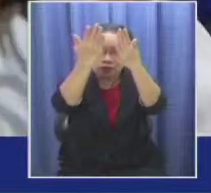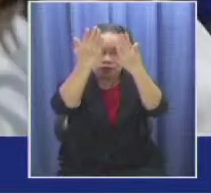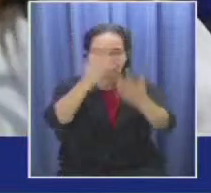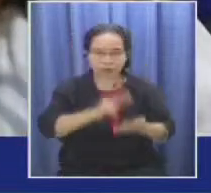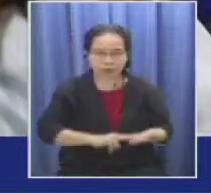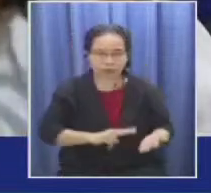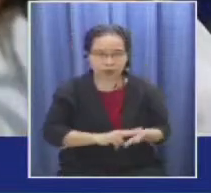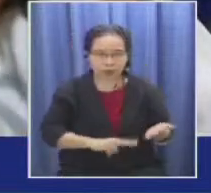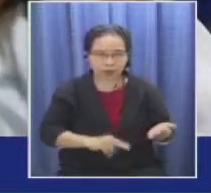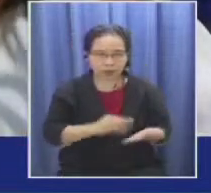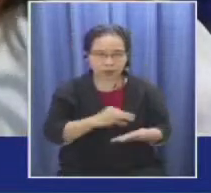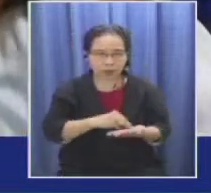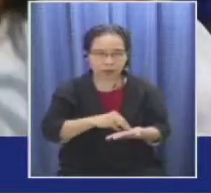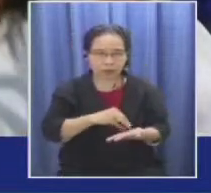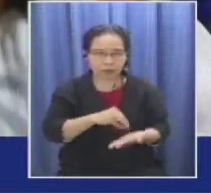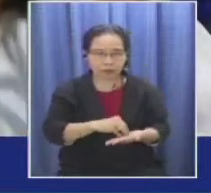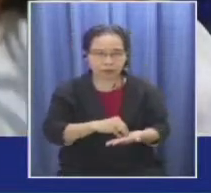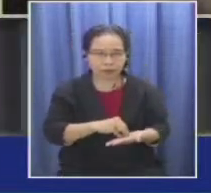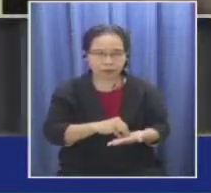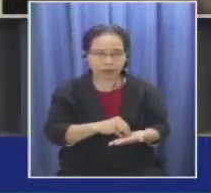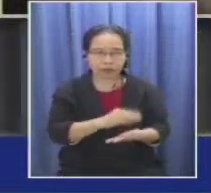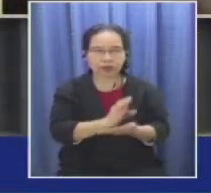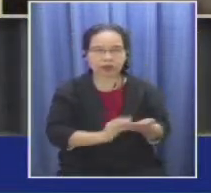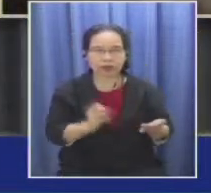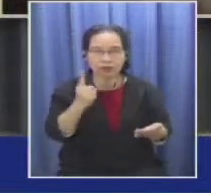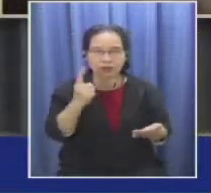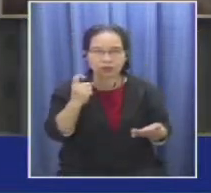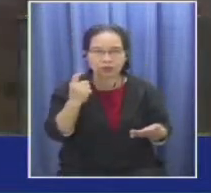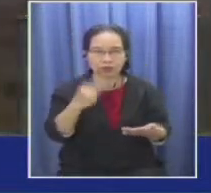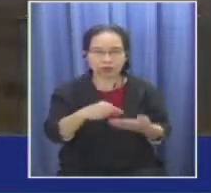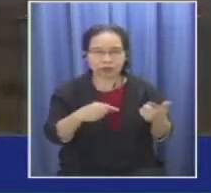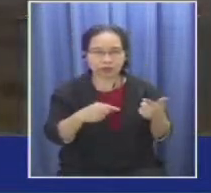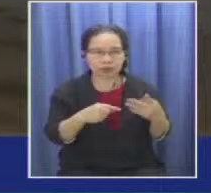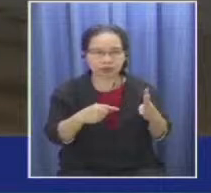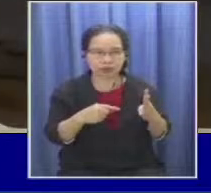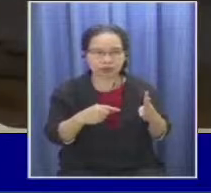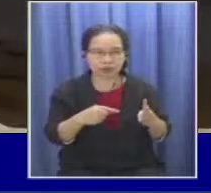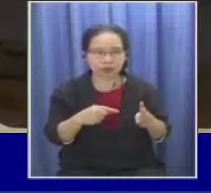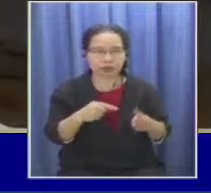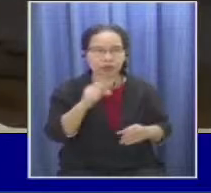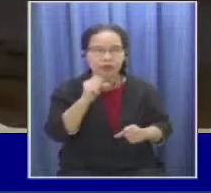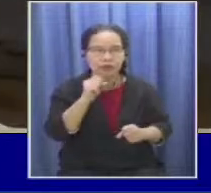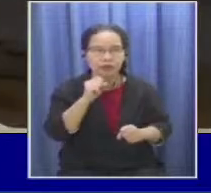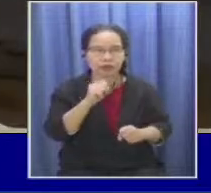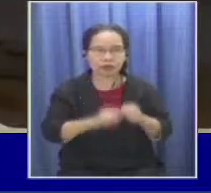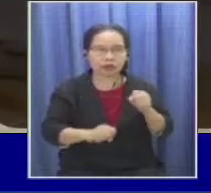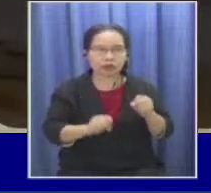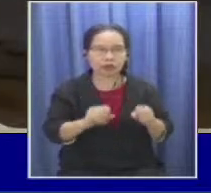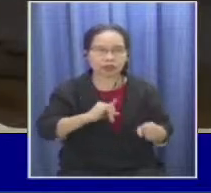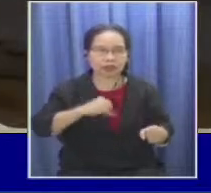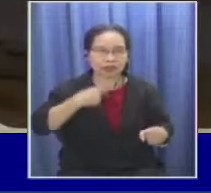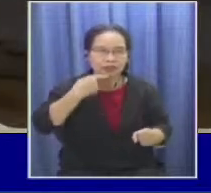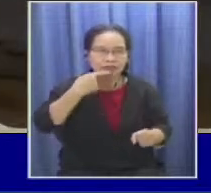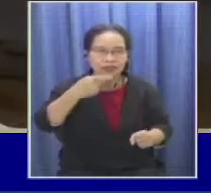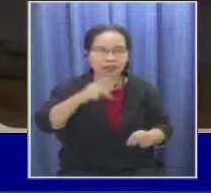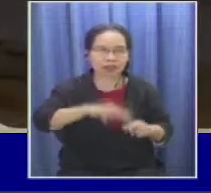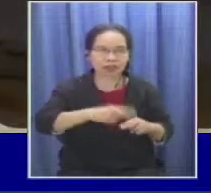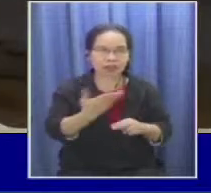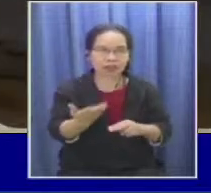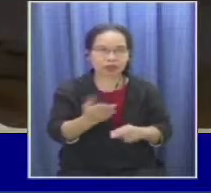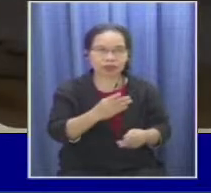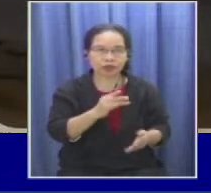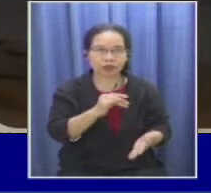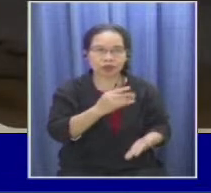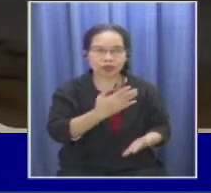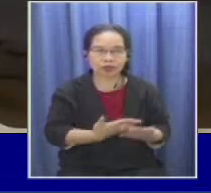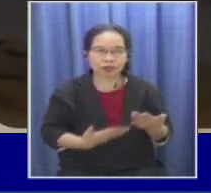ɛne nyagidie sɛ wɔ Nyankopɔn bɛyɛ ama wo nti abra wo de wabisade yɛ mpoto wɔ